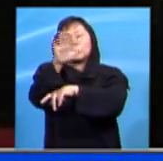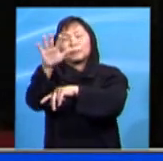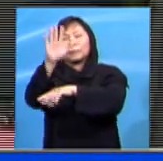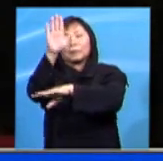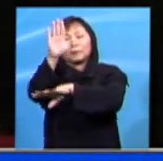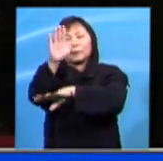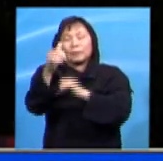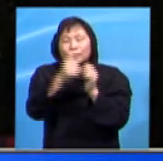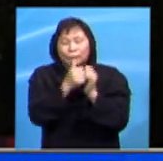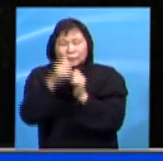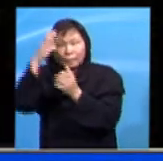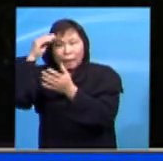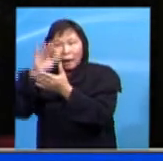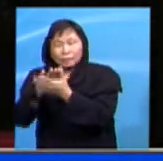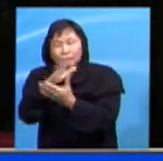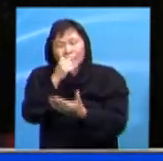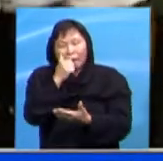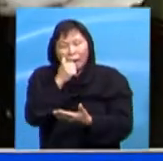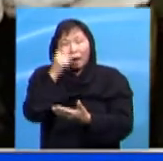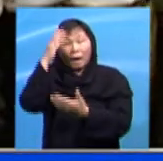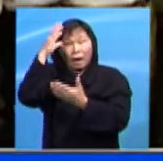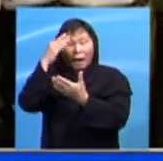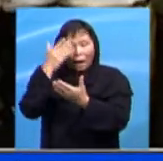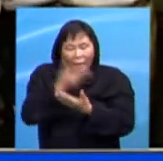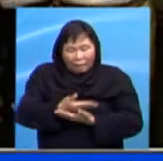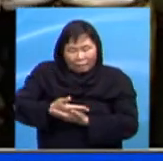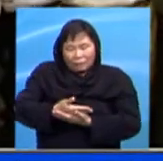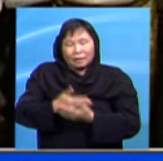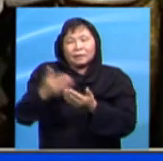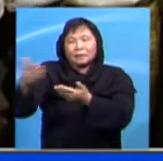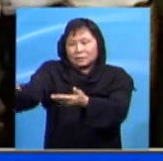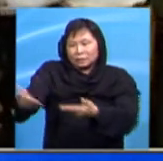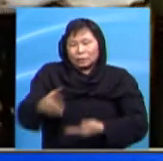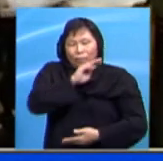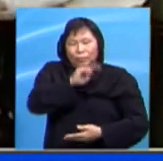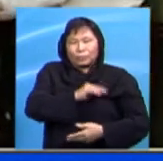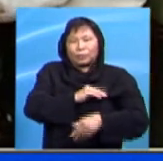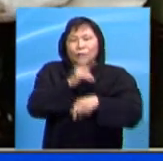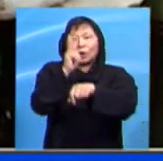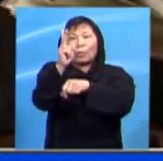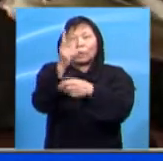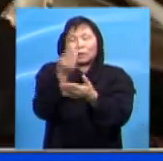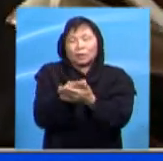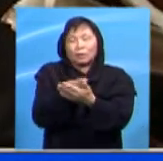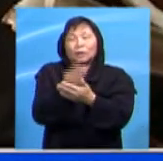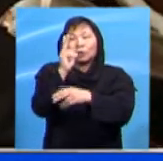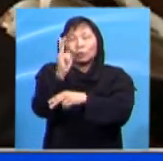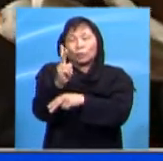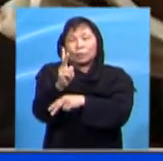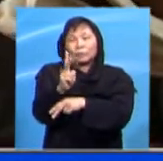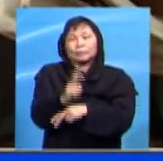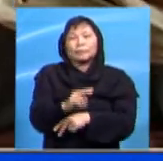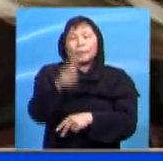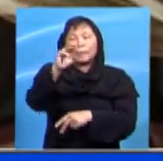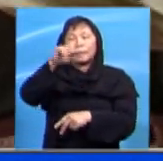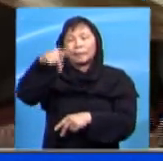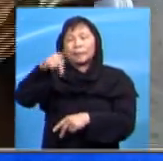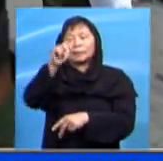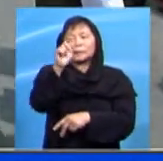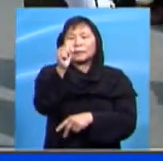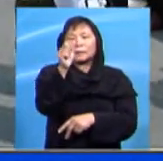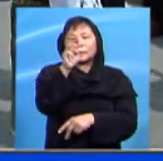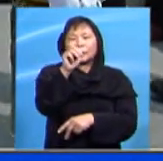diiringi suami dan anaknya disambut menteri kewangan kedua Datuk Seri Ahmad Husni hanazlah yang juga ahli parlimen